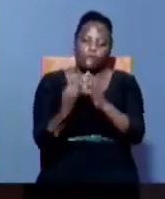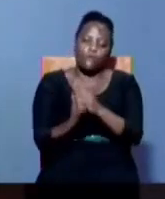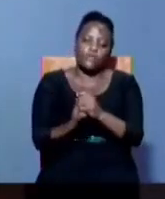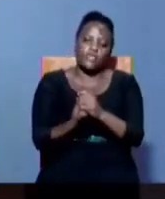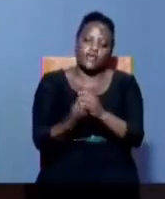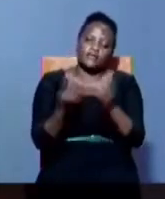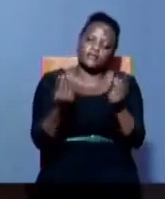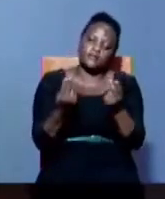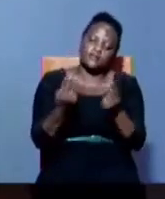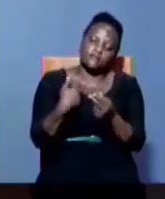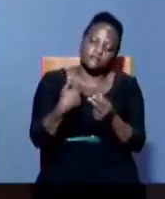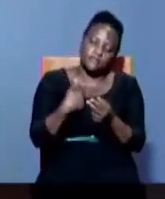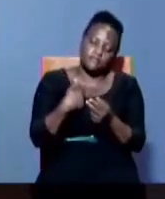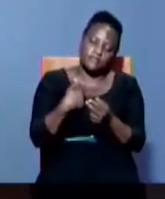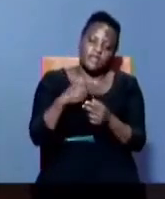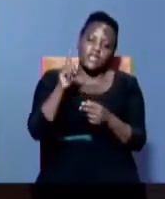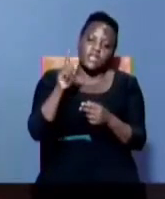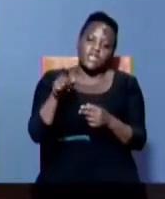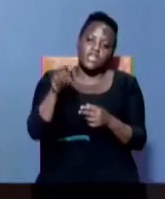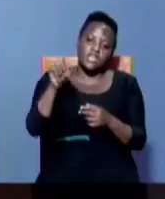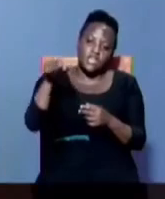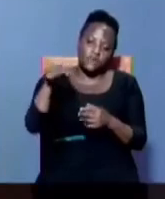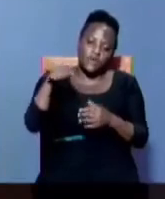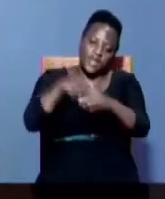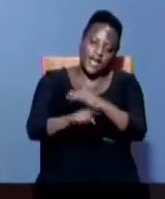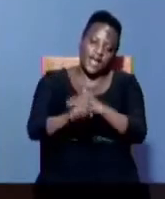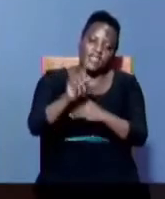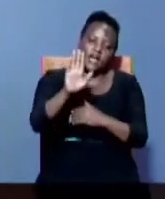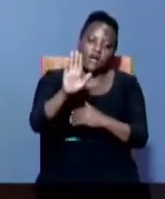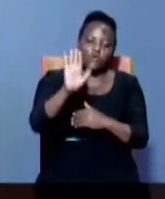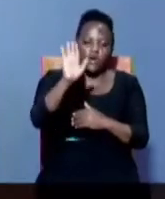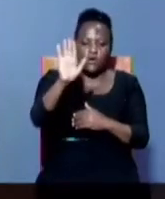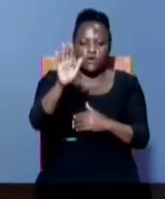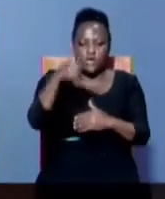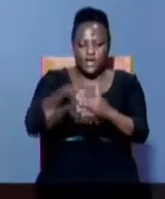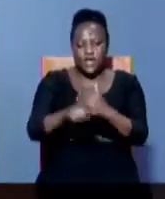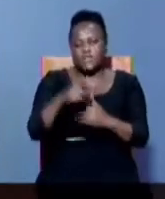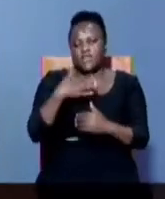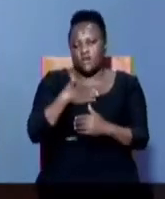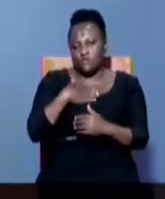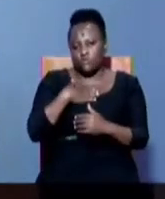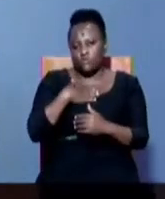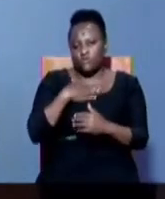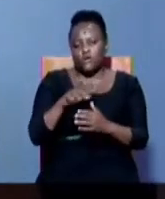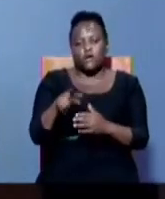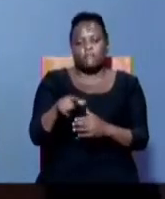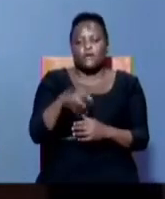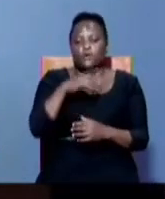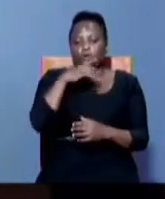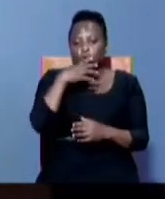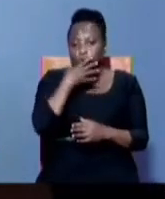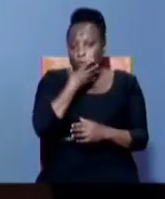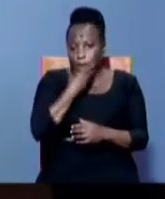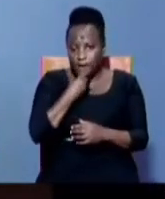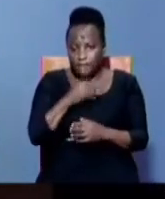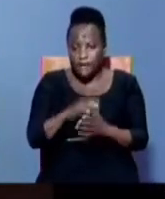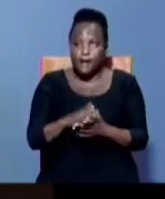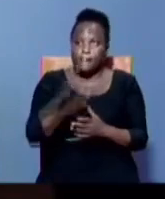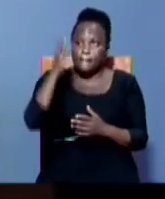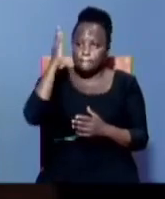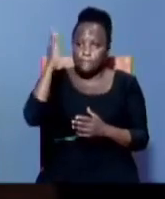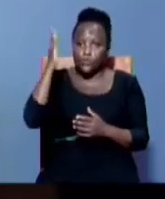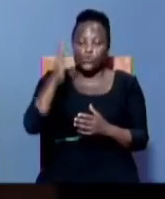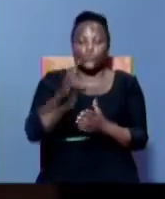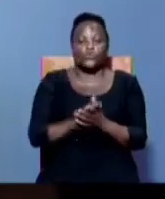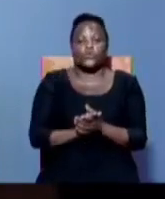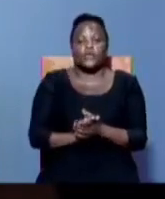wao wawe ndani yangu. Sasa angalia hapa, uangalie nyazo zilivyokutana. Hapa yuko baba mzee wa siku na hapa mzee wa